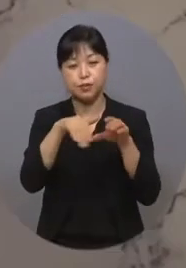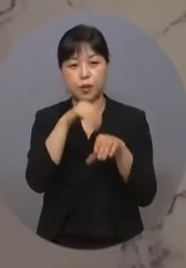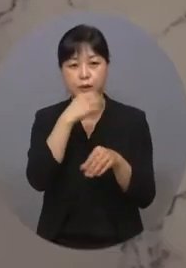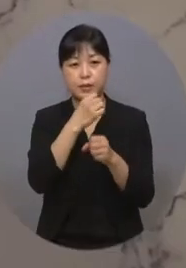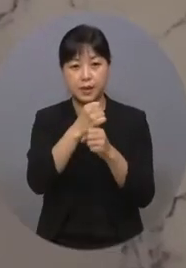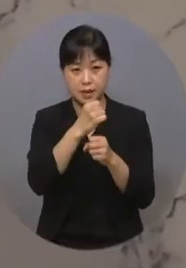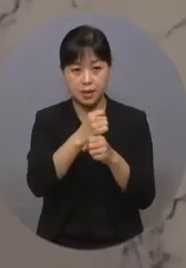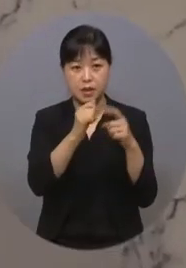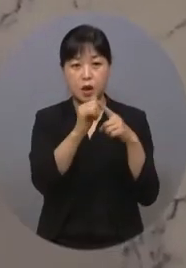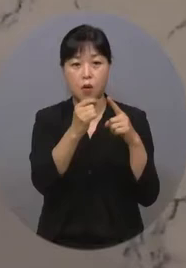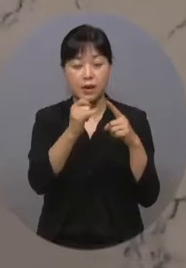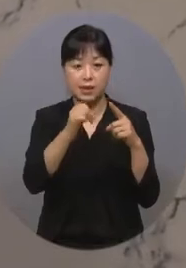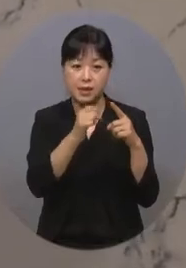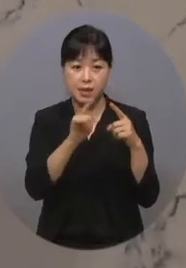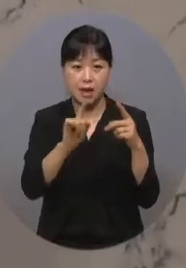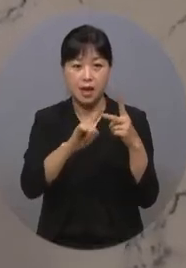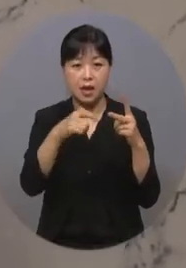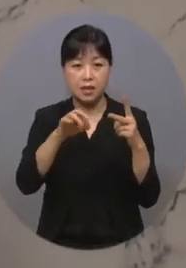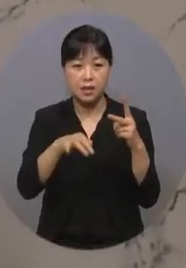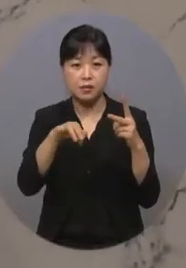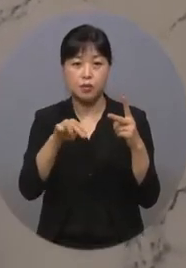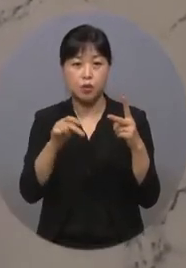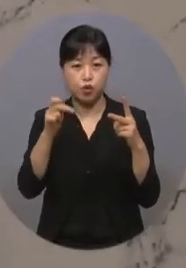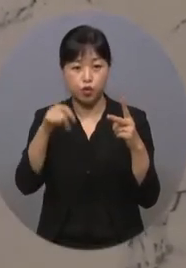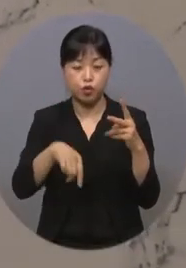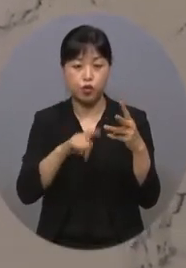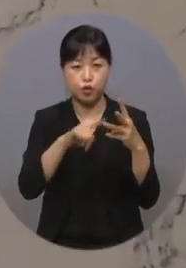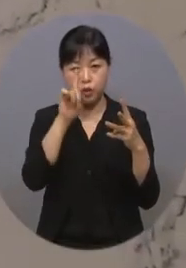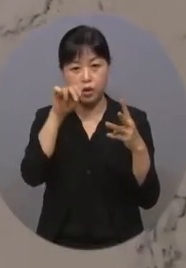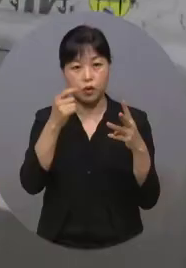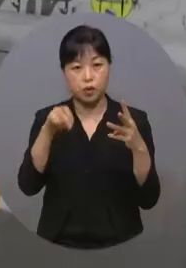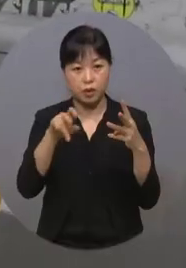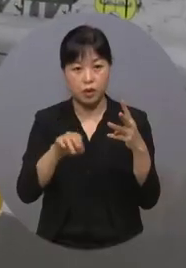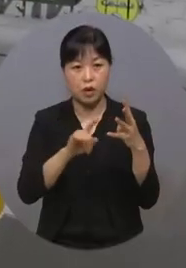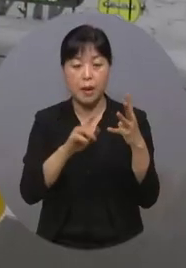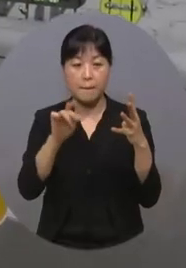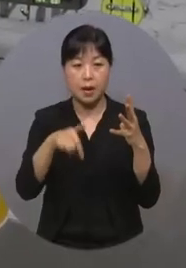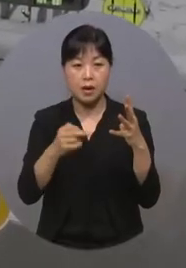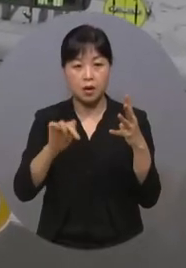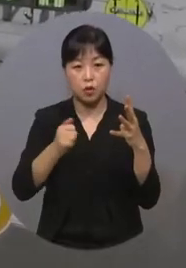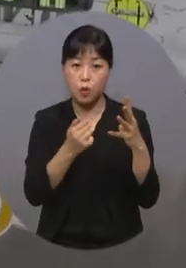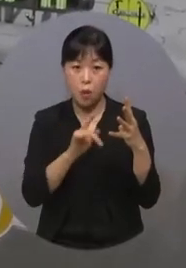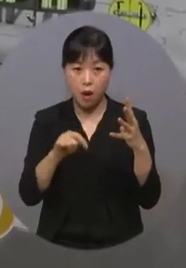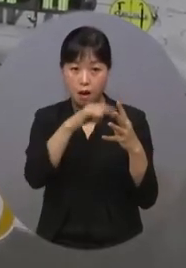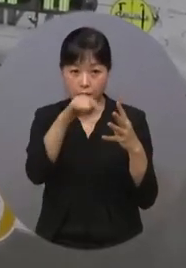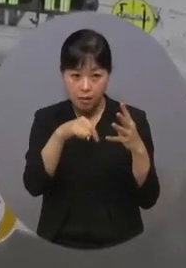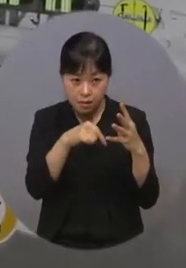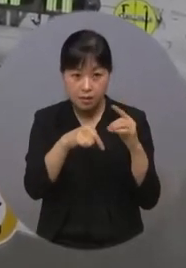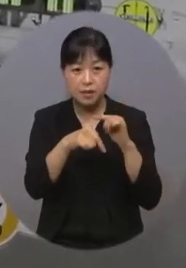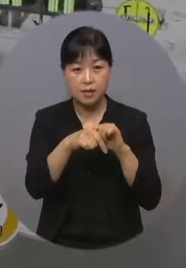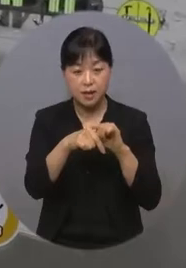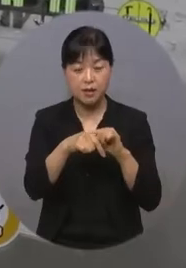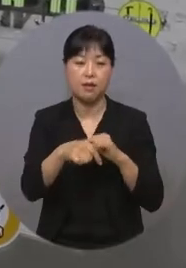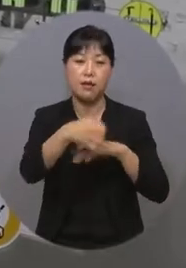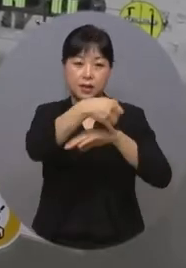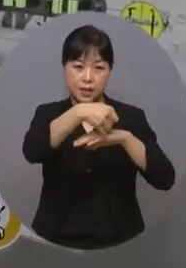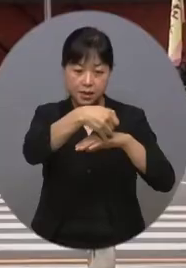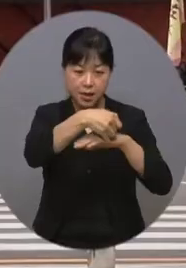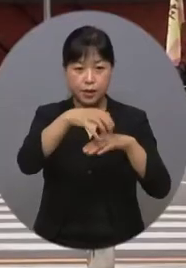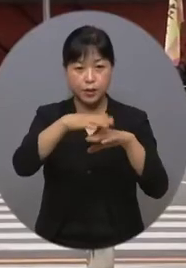황진아, 김도유, 이소영, 박연화 캘리그라퍼의 디자인과 손글씨를